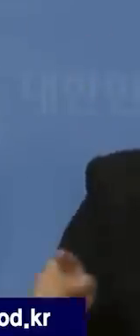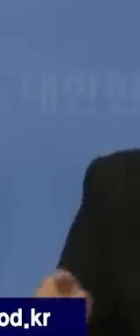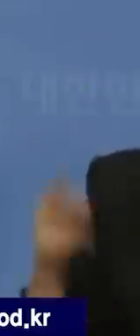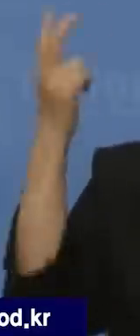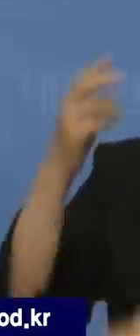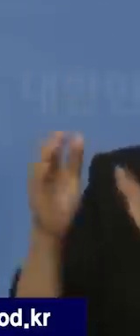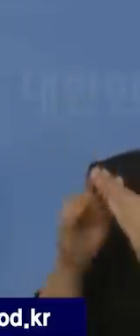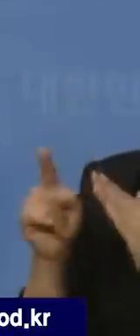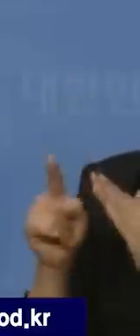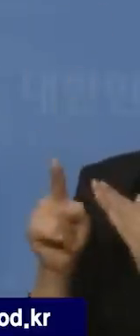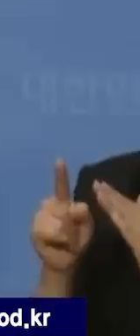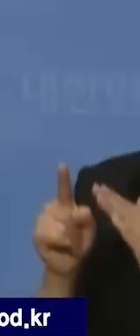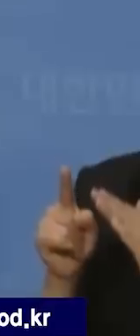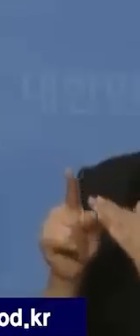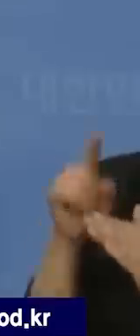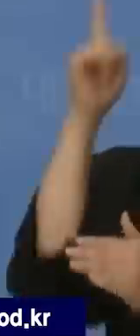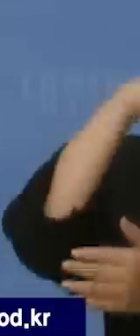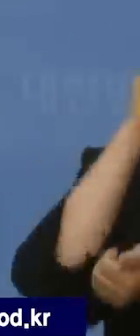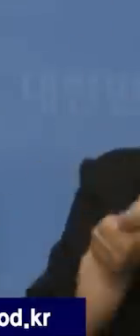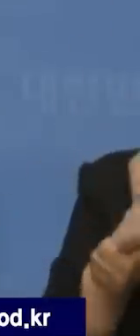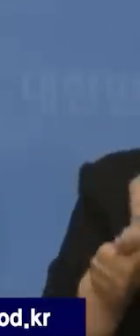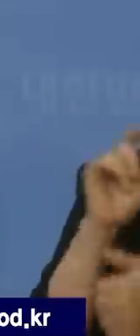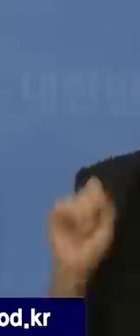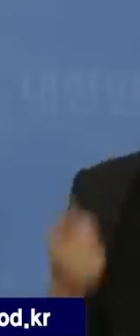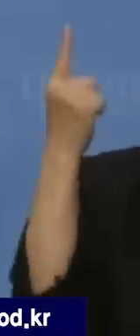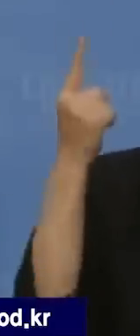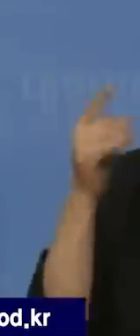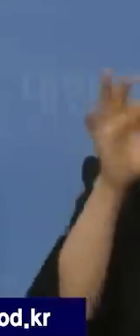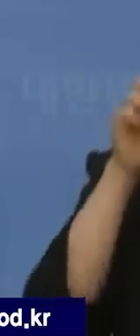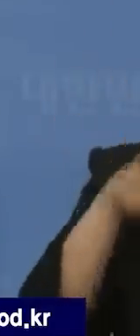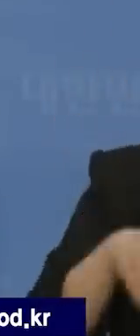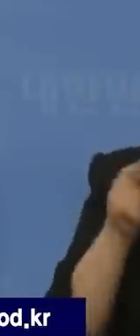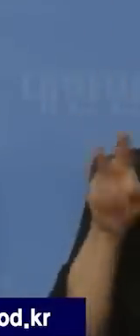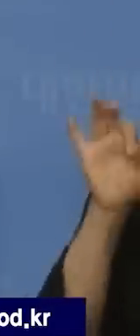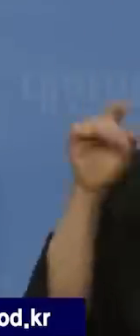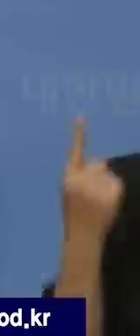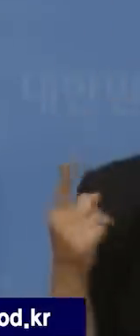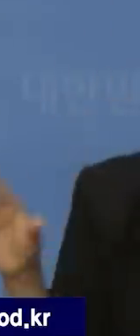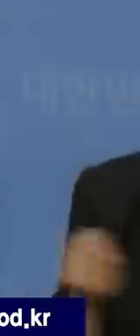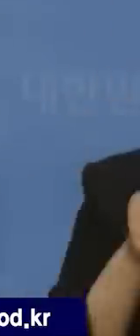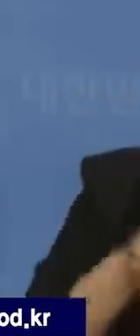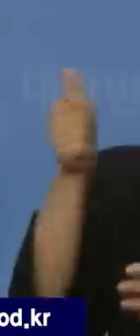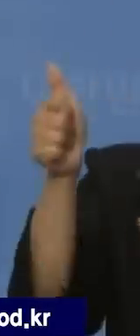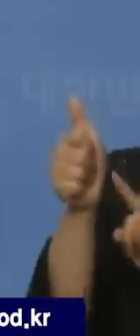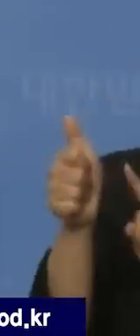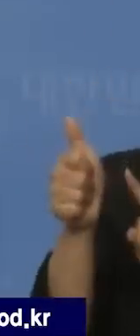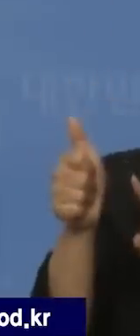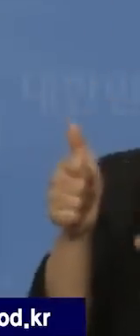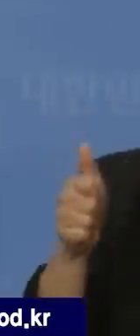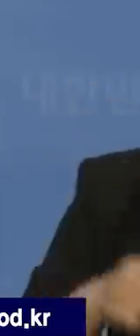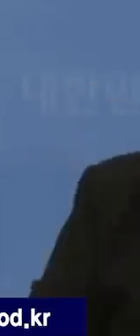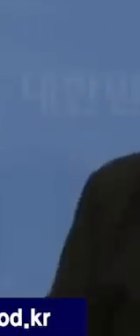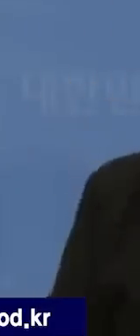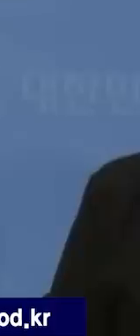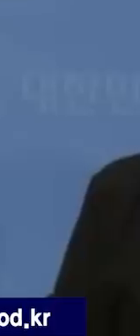감사원 타락의 주범은 바로 유병호 아나무인 유병호 사무총장입니다.